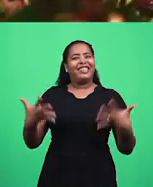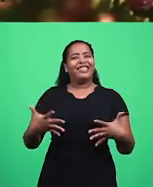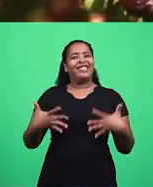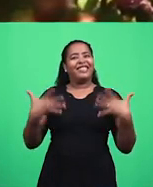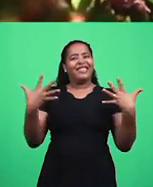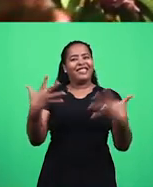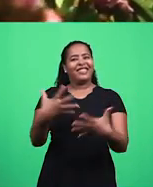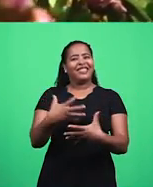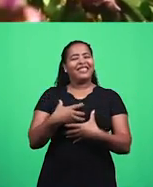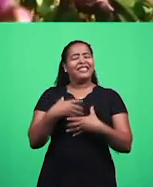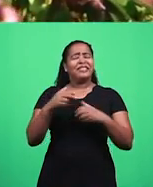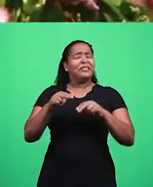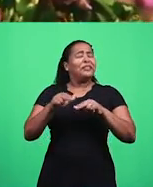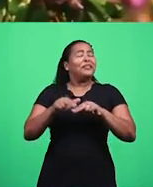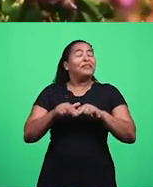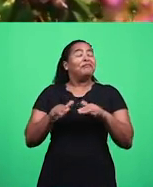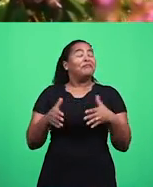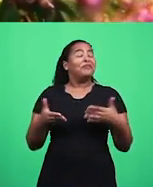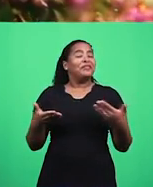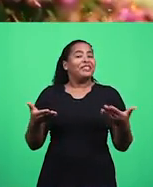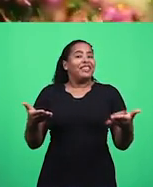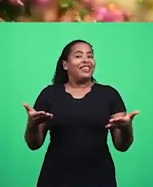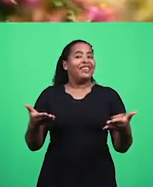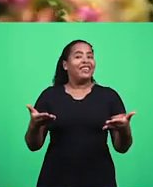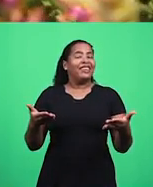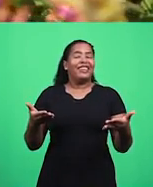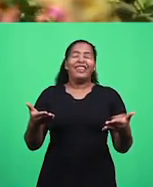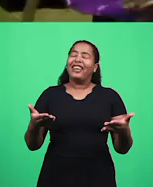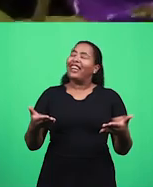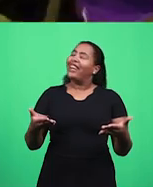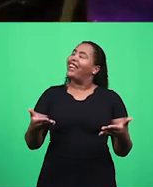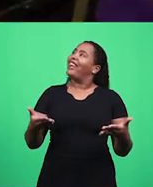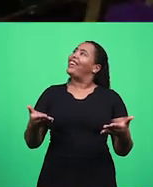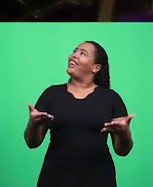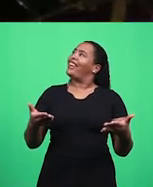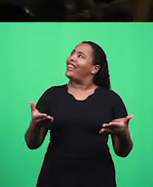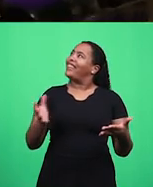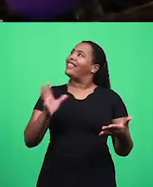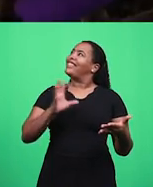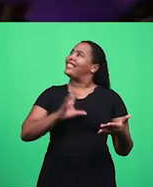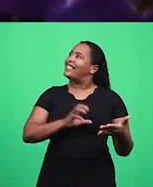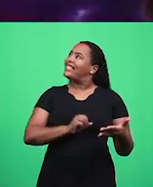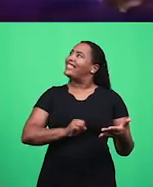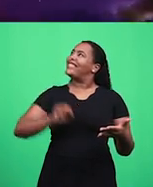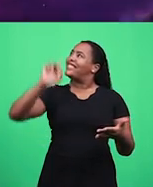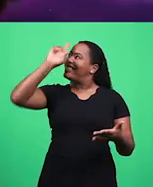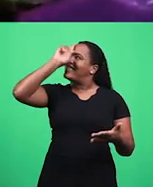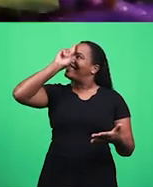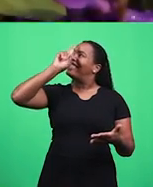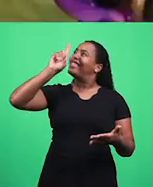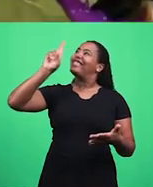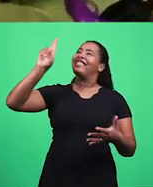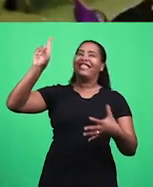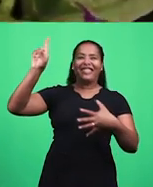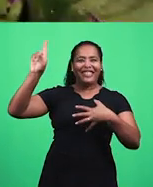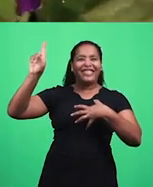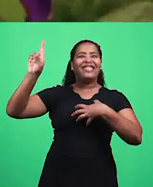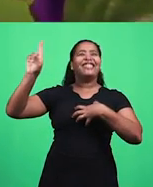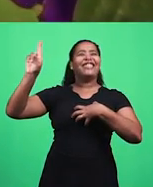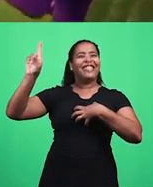я чувствую в моей душе, от того, что я люблю Господа моего.